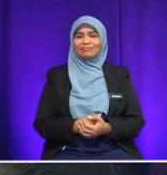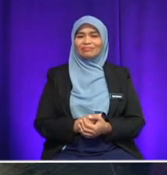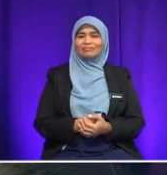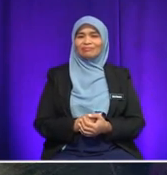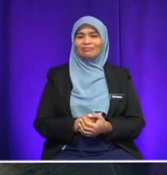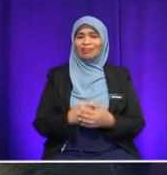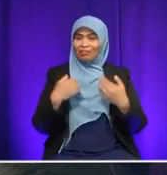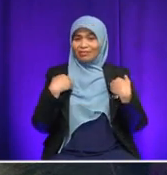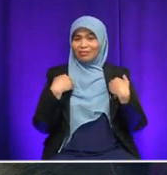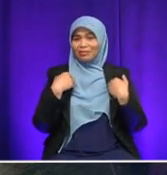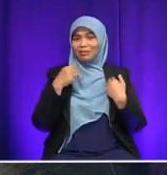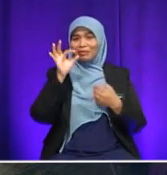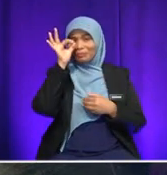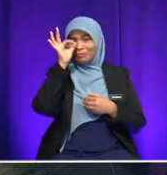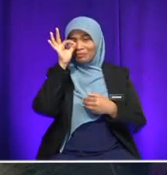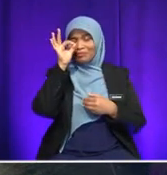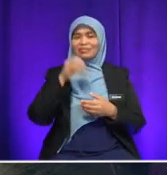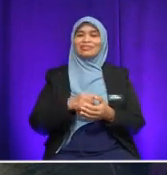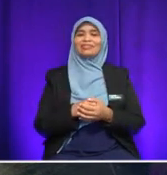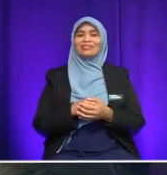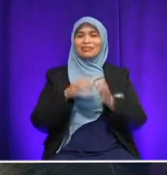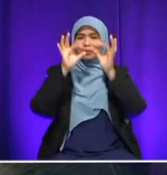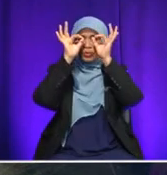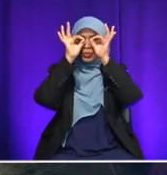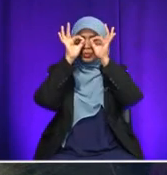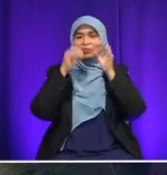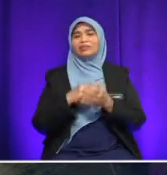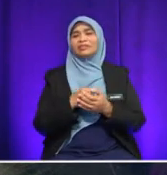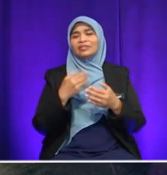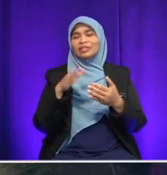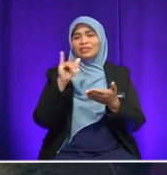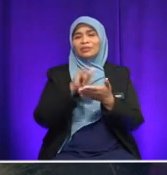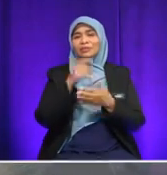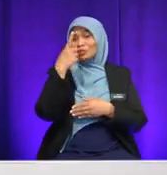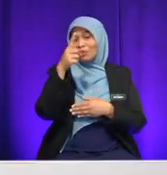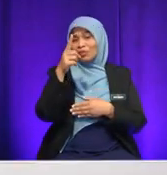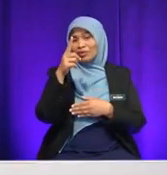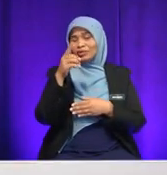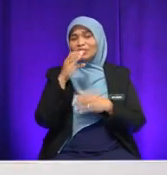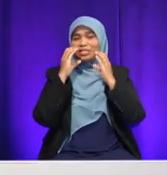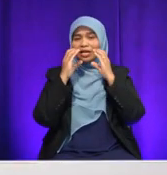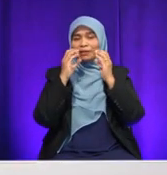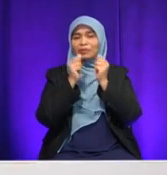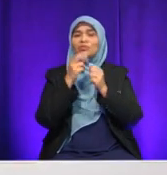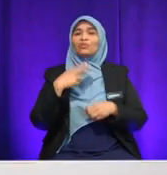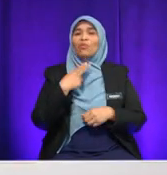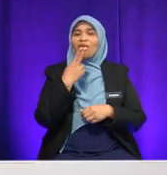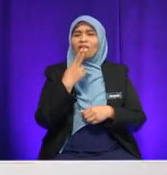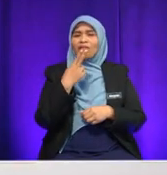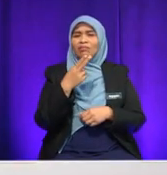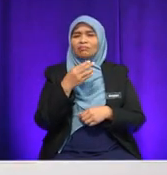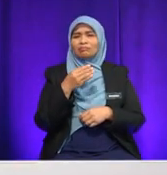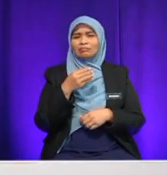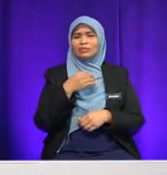mempunyai mata yang bulat, badan dia kecil. Okey. Dan yang ke-11 dia bercakap dengan suara yang nyaring, ala-ala rok